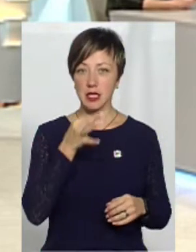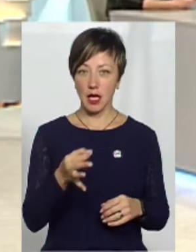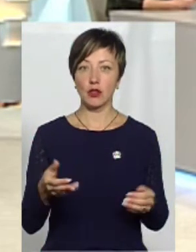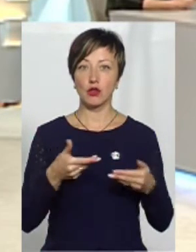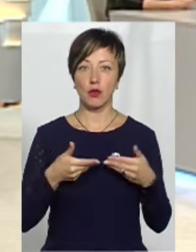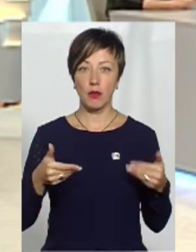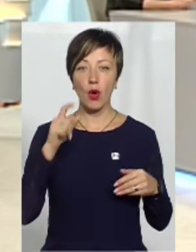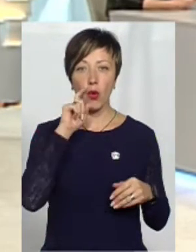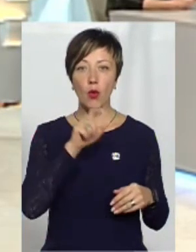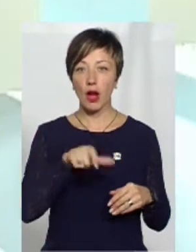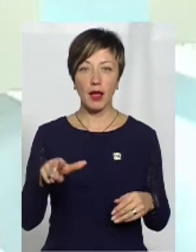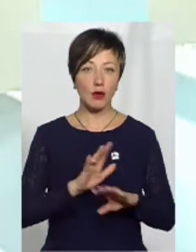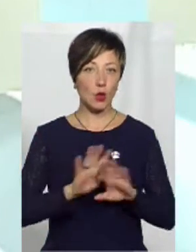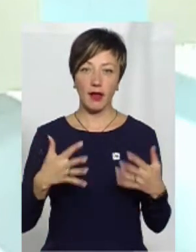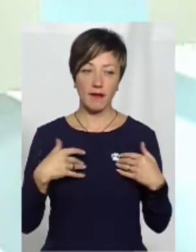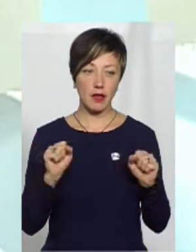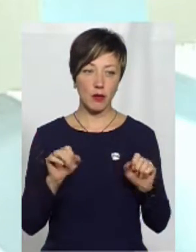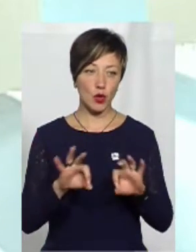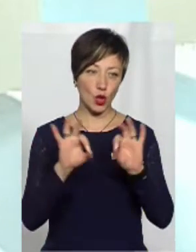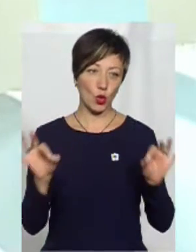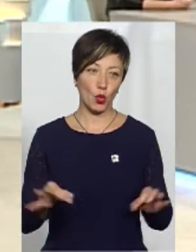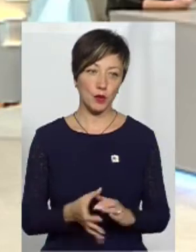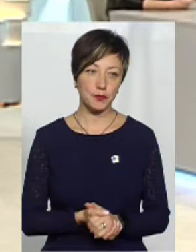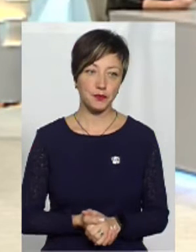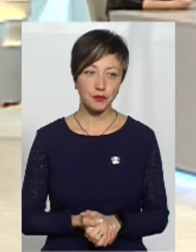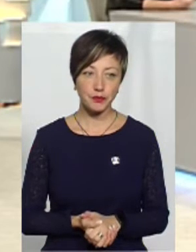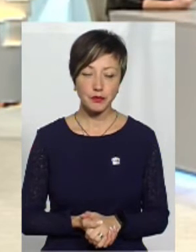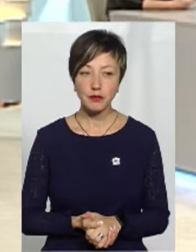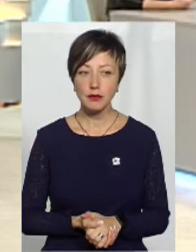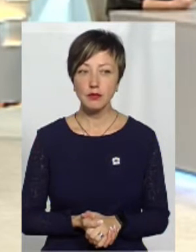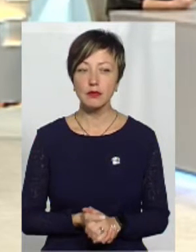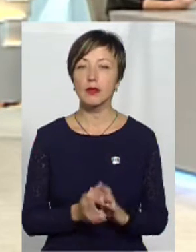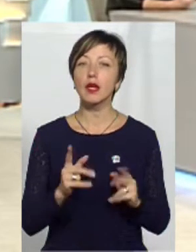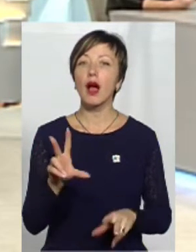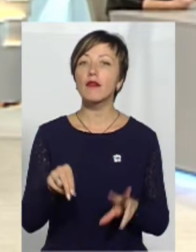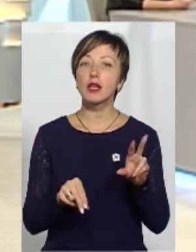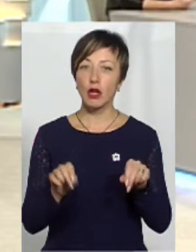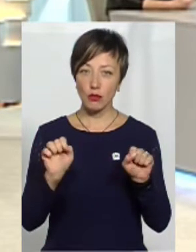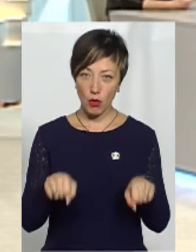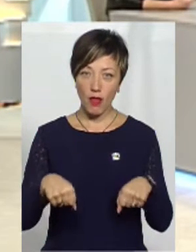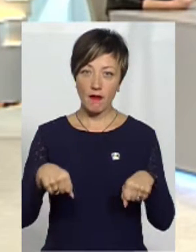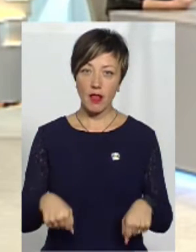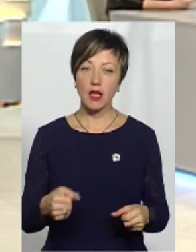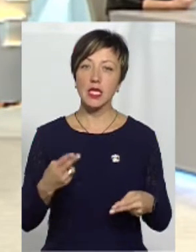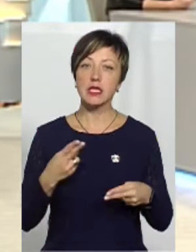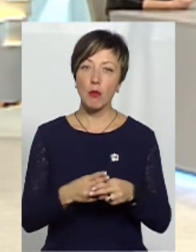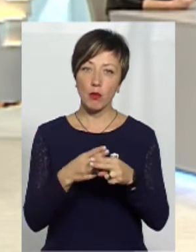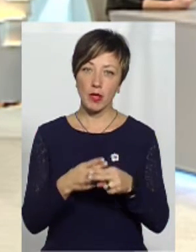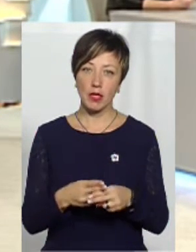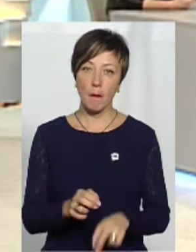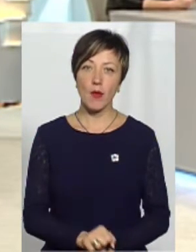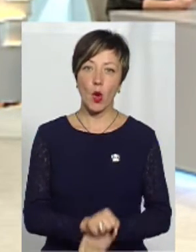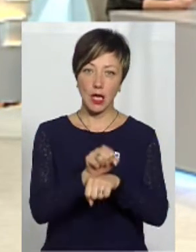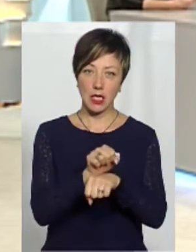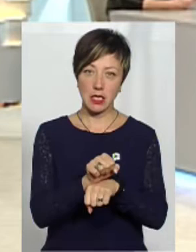ми Україну не віддамо нікому. Пані Ольго, як вважаєте, а могла влада от запобігти якось